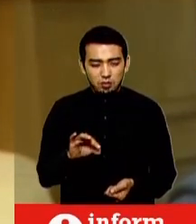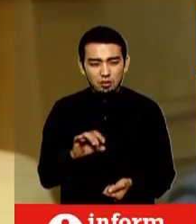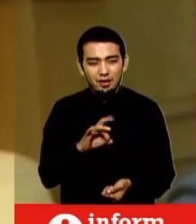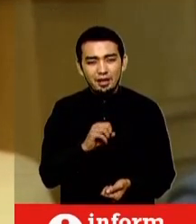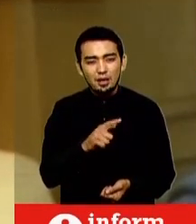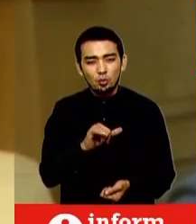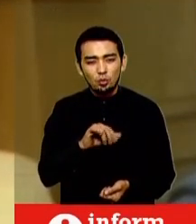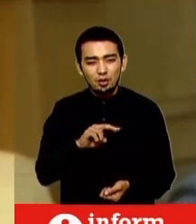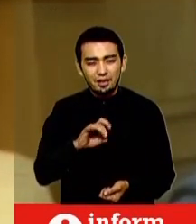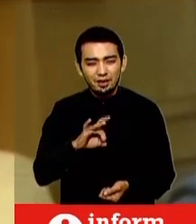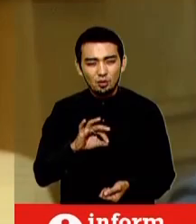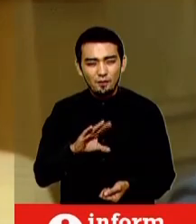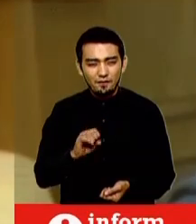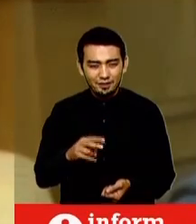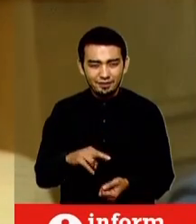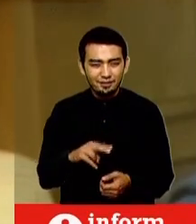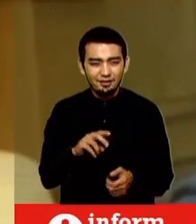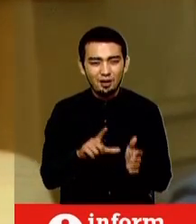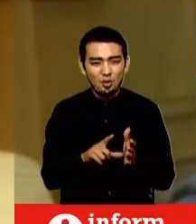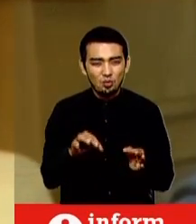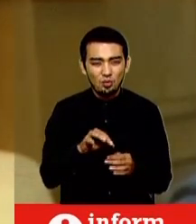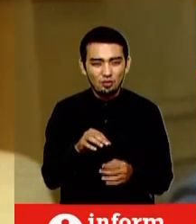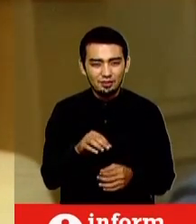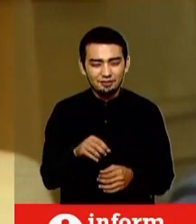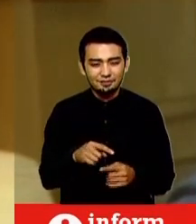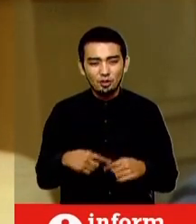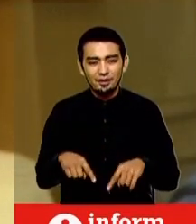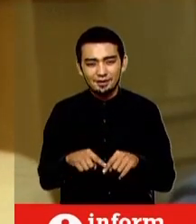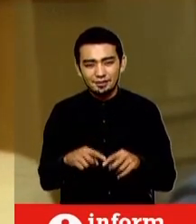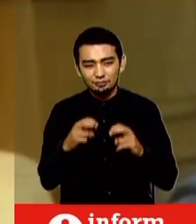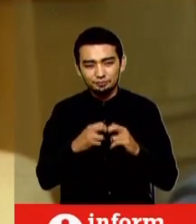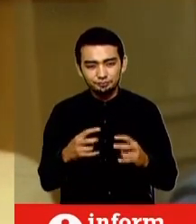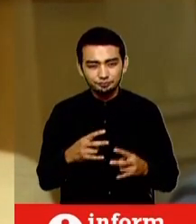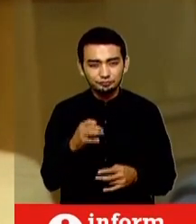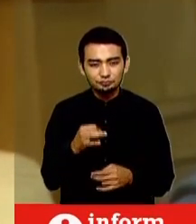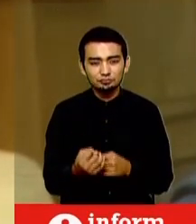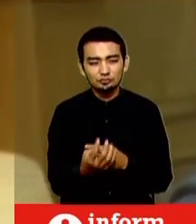урегулированию задолженности с финансовой организацией. Я выделил